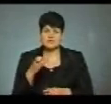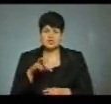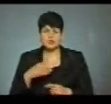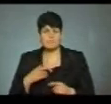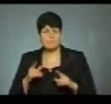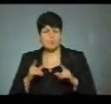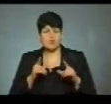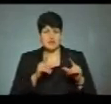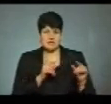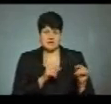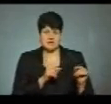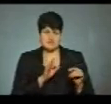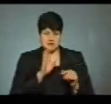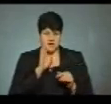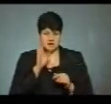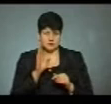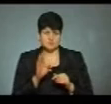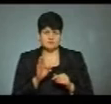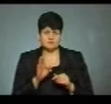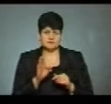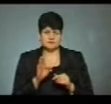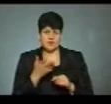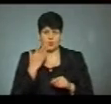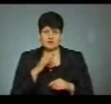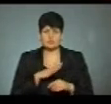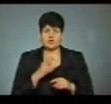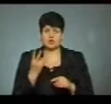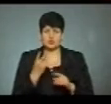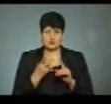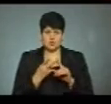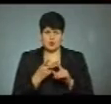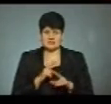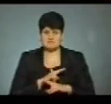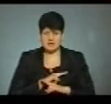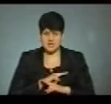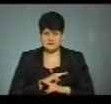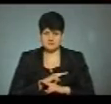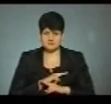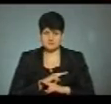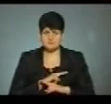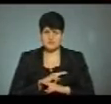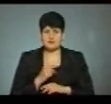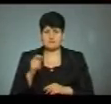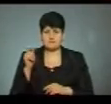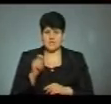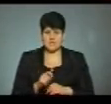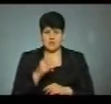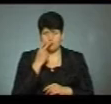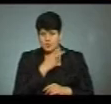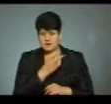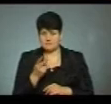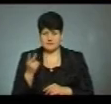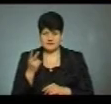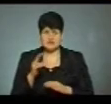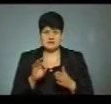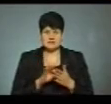поїхав, і саме під ранок, коли відбулася друга смерть, то я ще приїхав, подивився там, ну, і